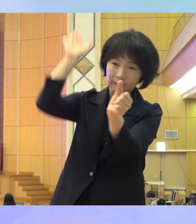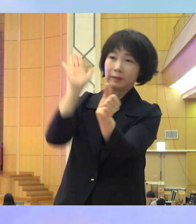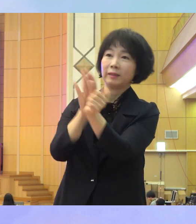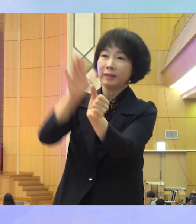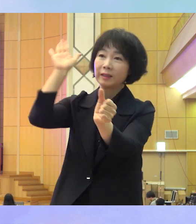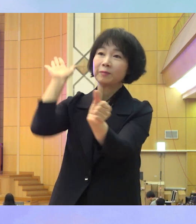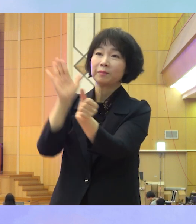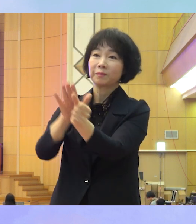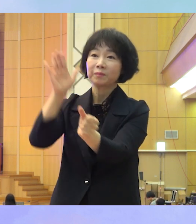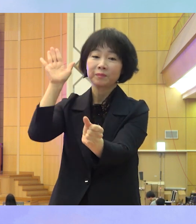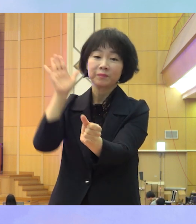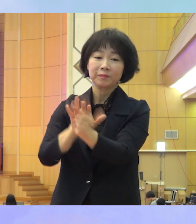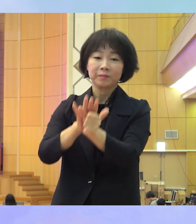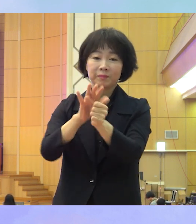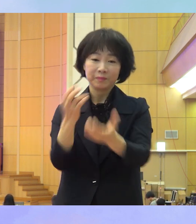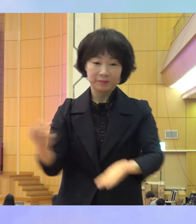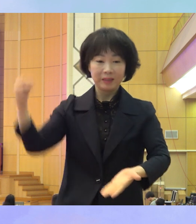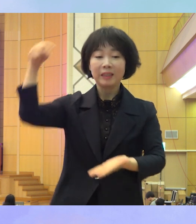도우리.